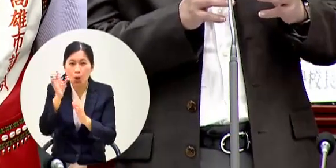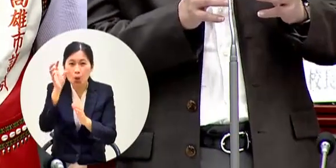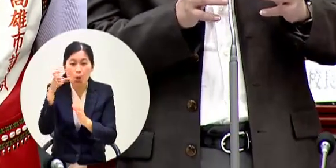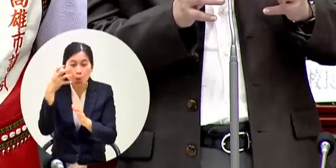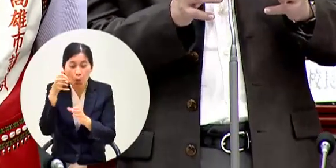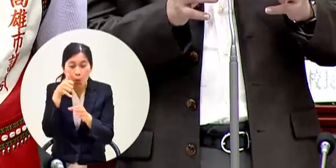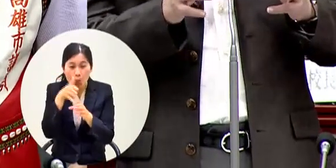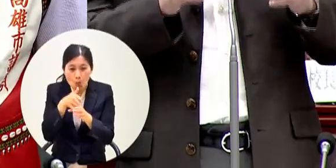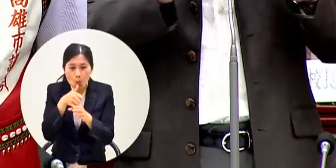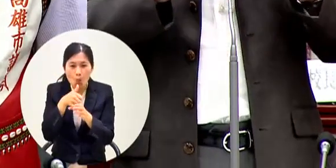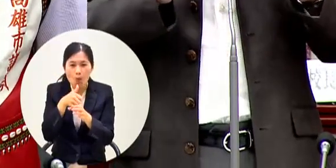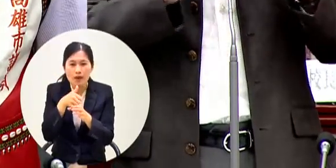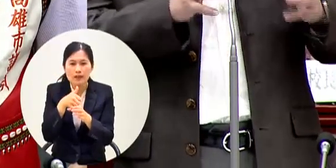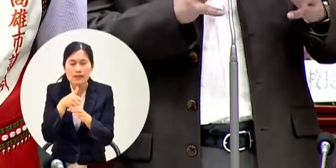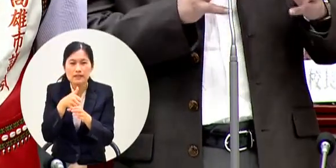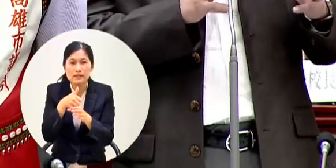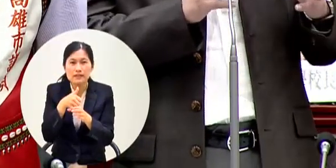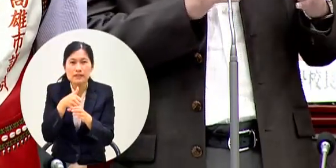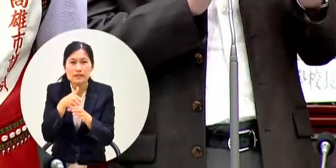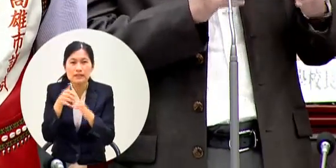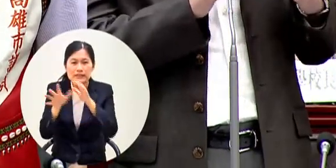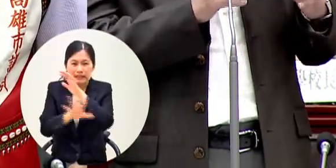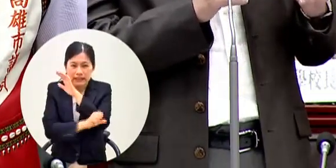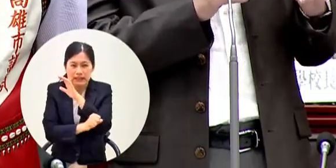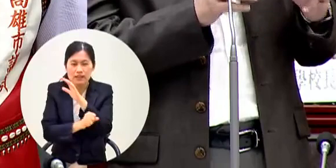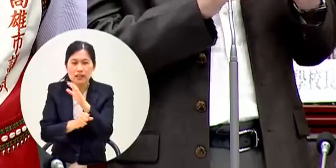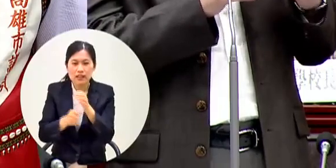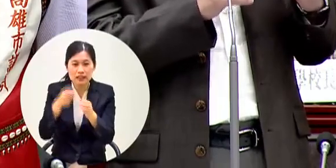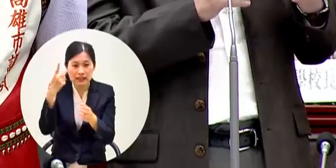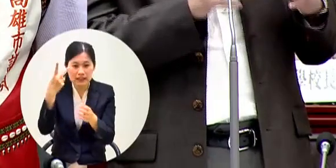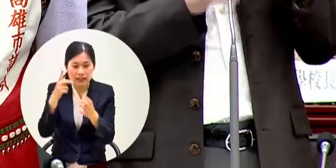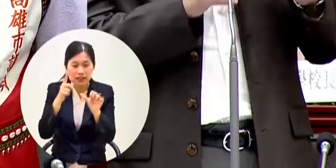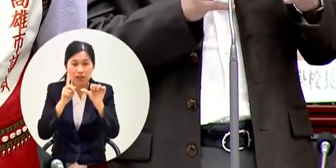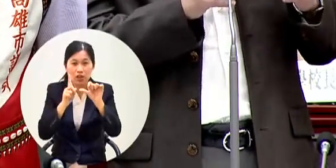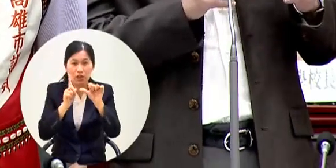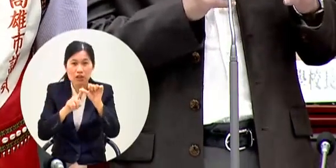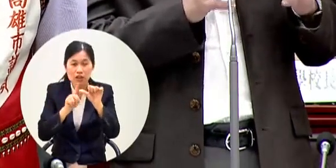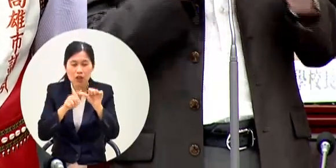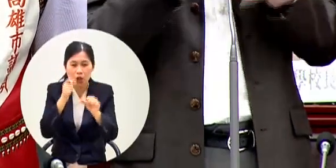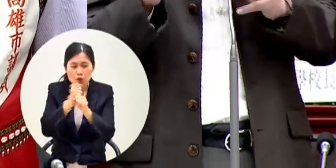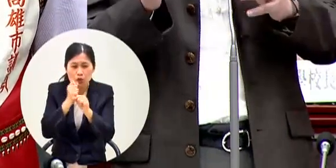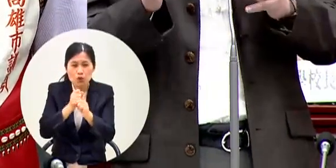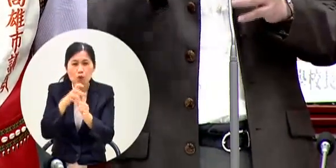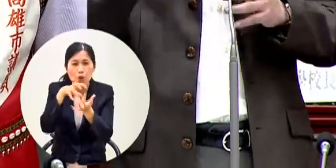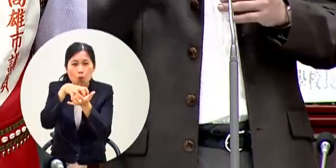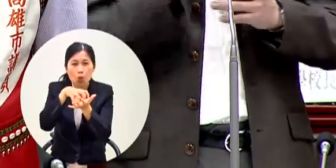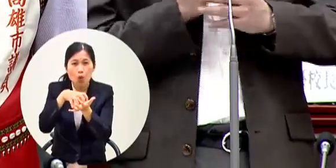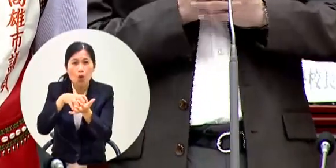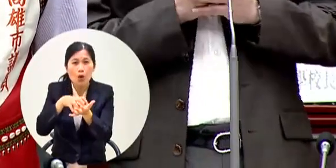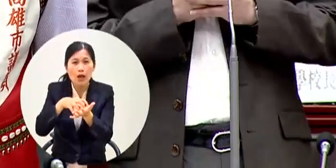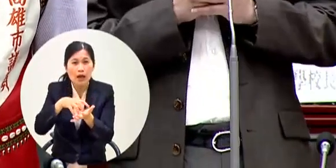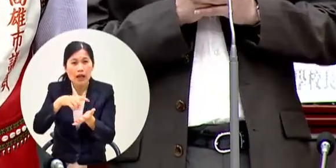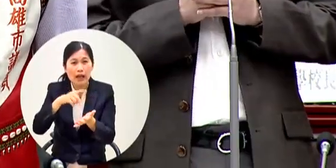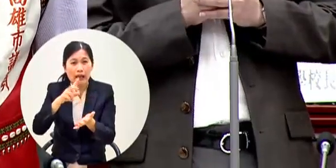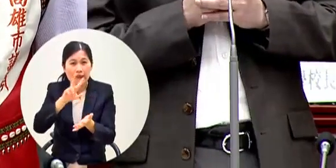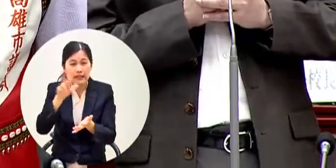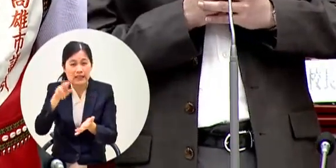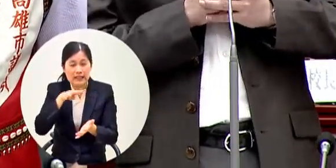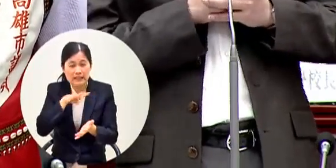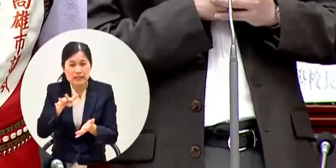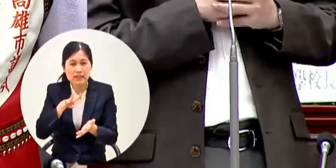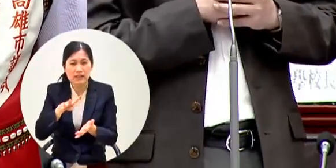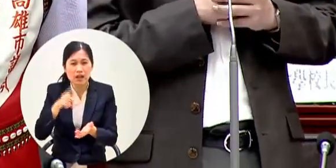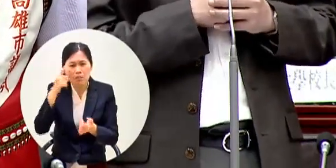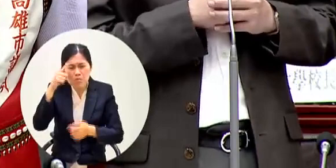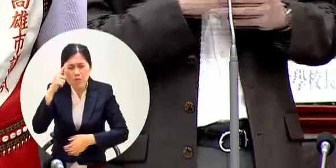以在正在研发相关的东西，如何让它变成类似果汁上的基底来去进行。那另外一个部分